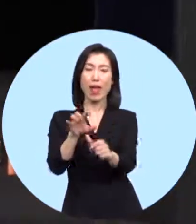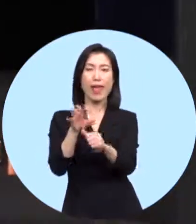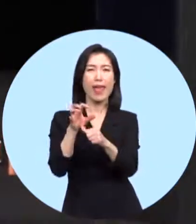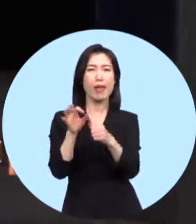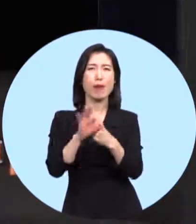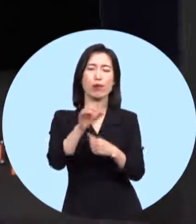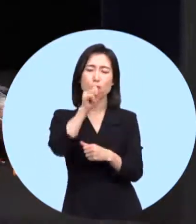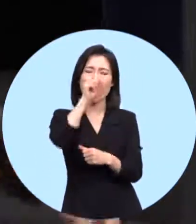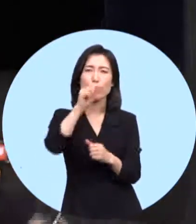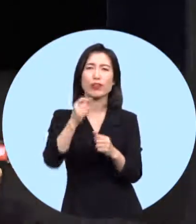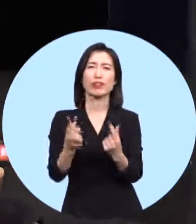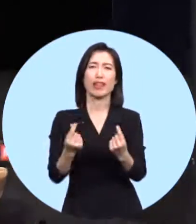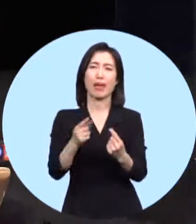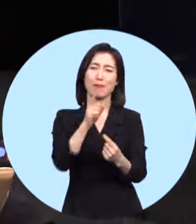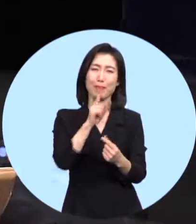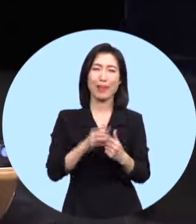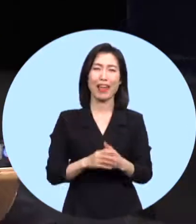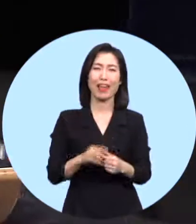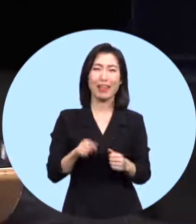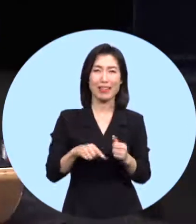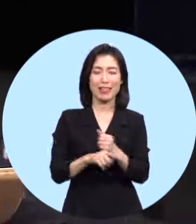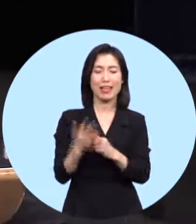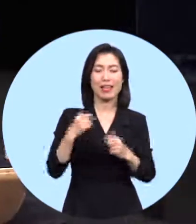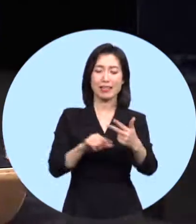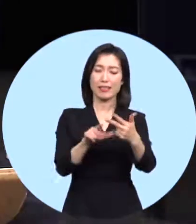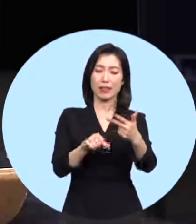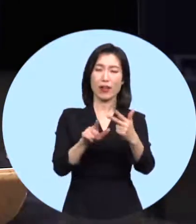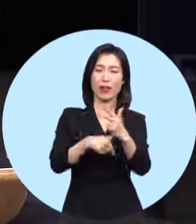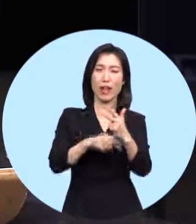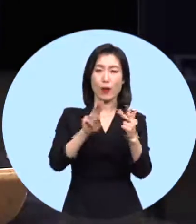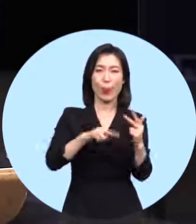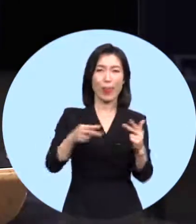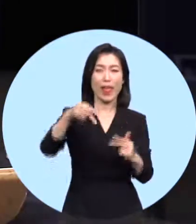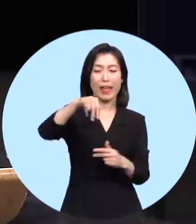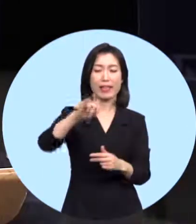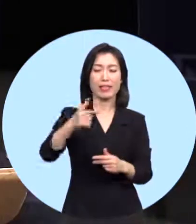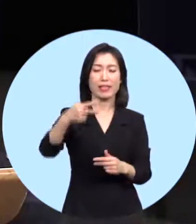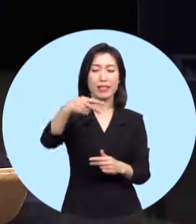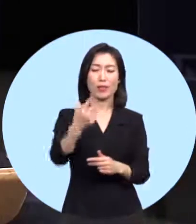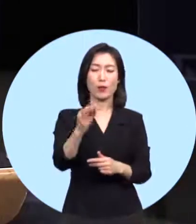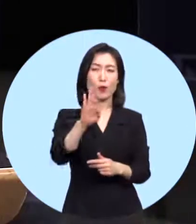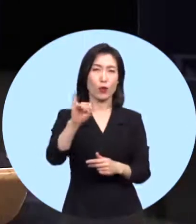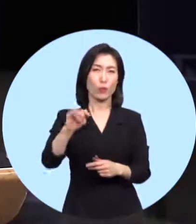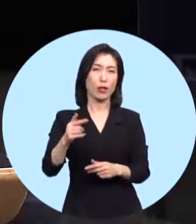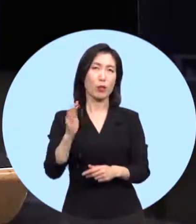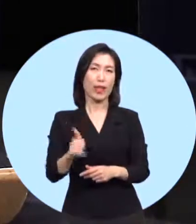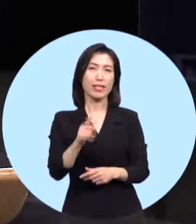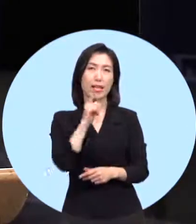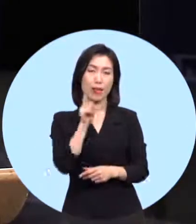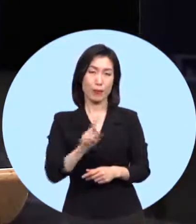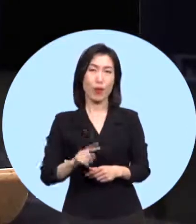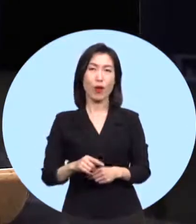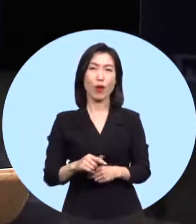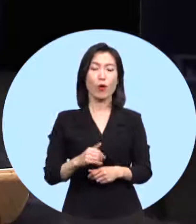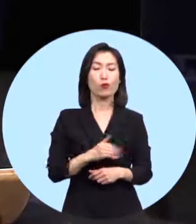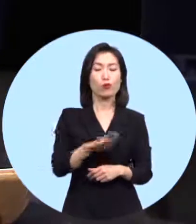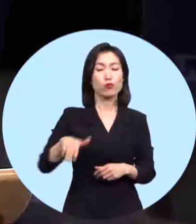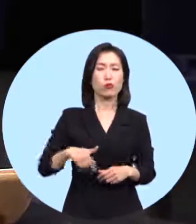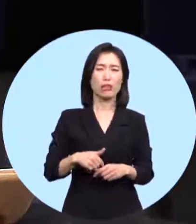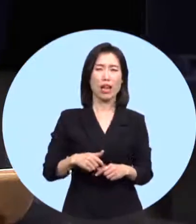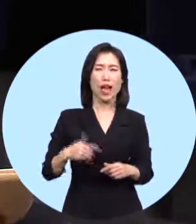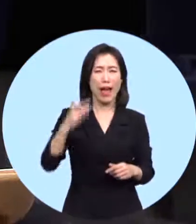점에서 7월에 신동빈 회장께서 아직도 우리는